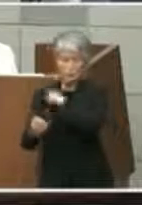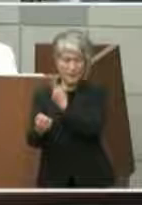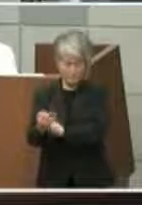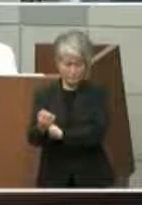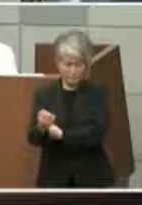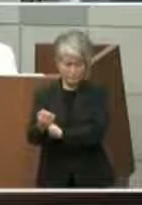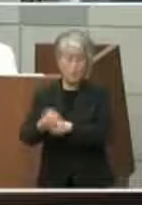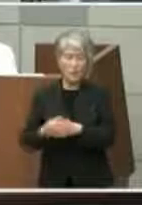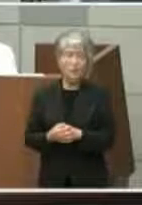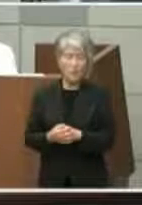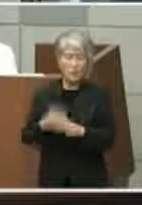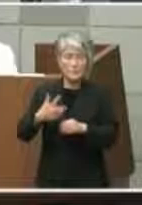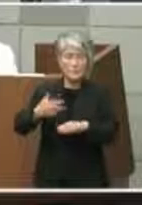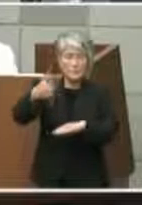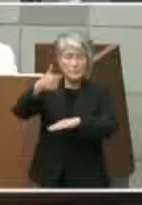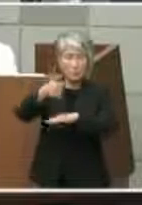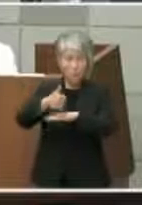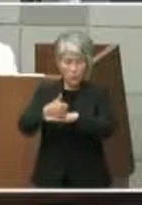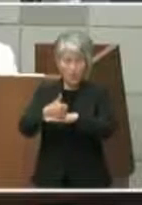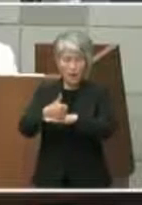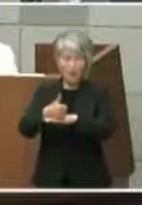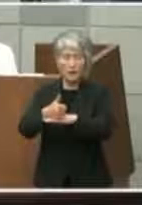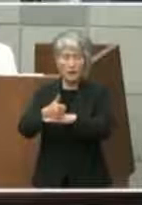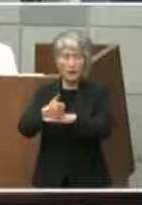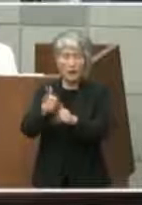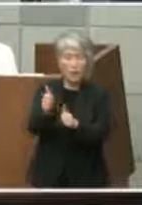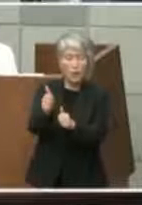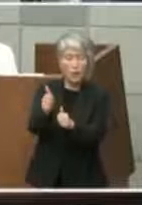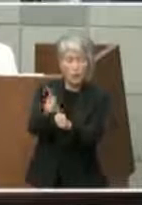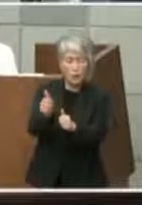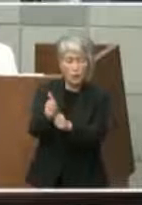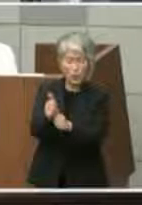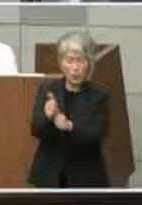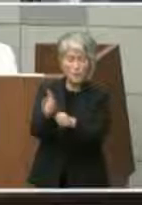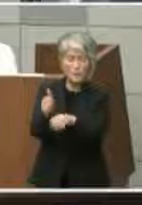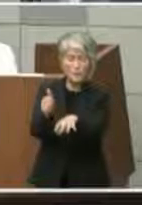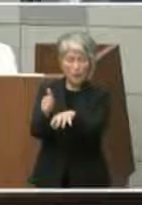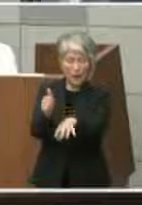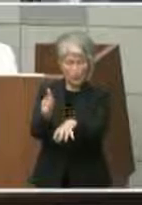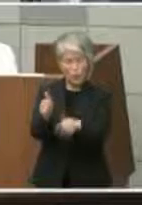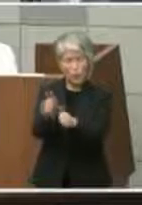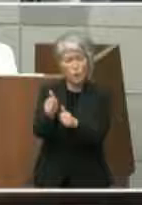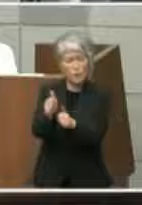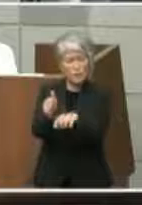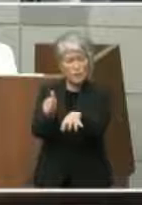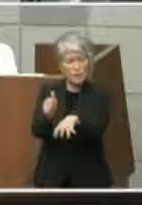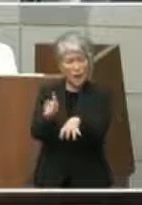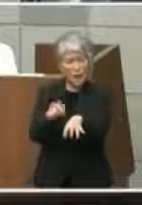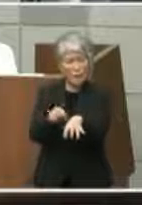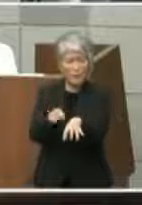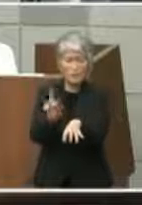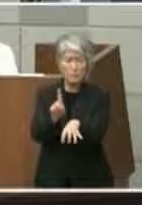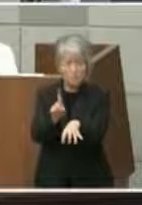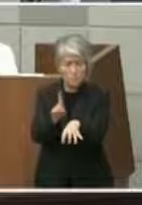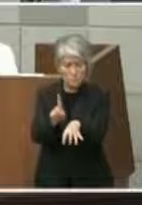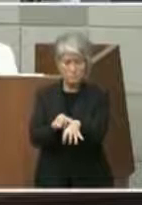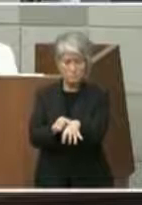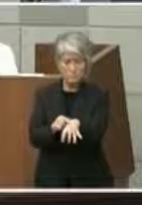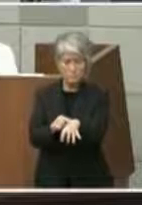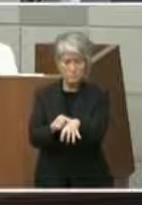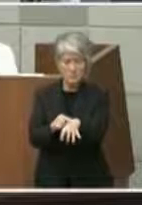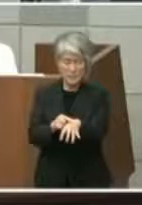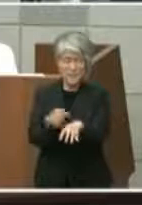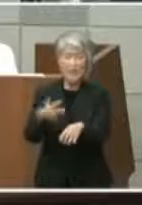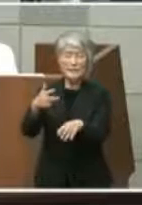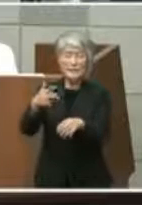が補助機関、まあ、補助機関というか、あの補助機関って何っていうふうに思われる方もいるかもしれないけど、市長以